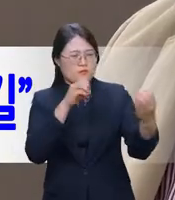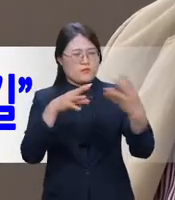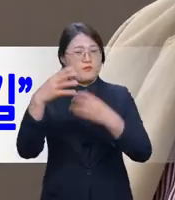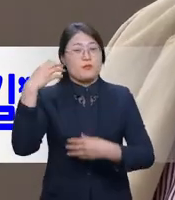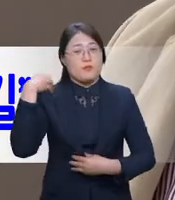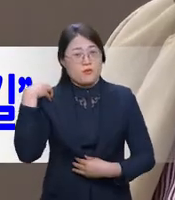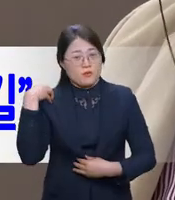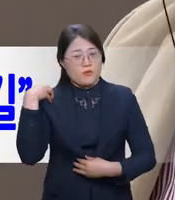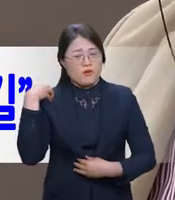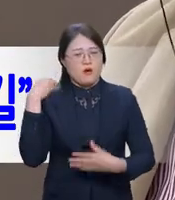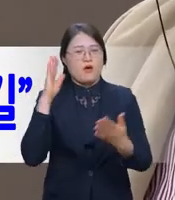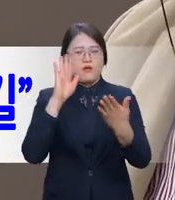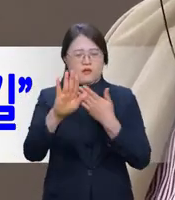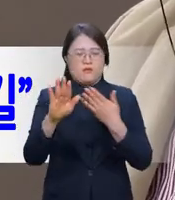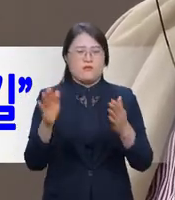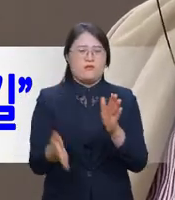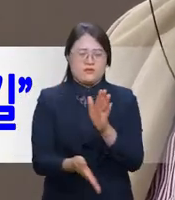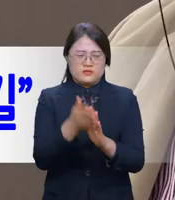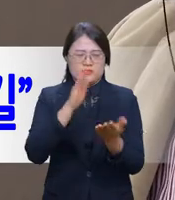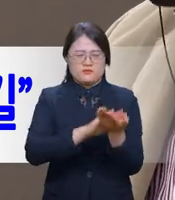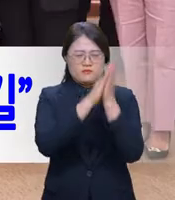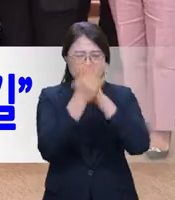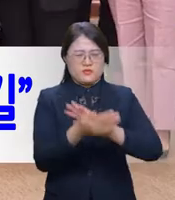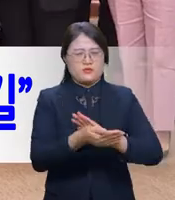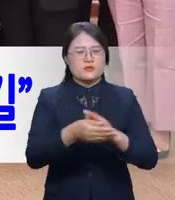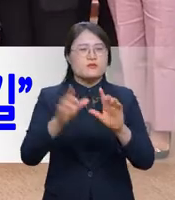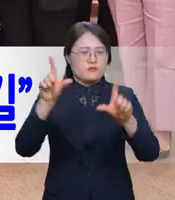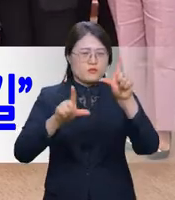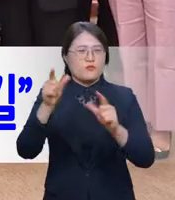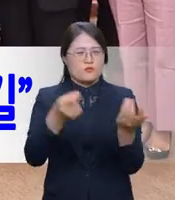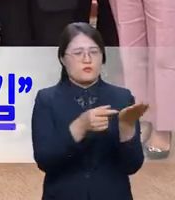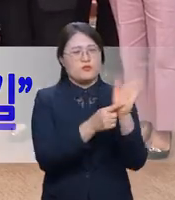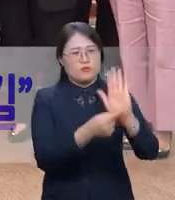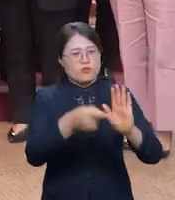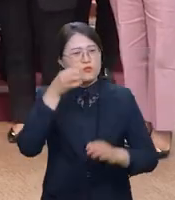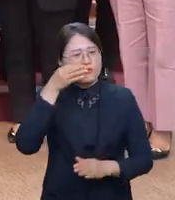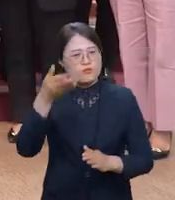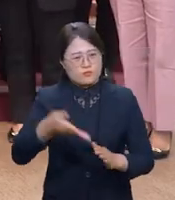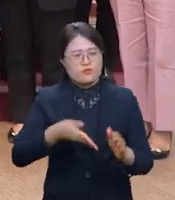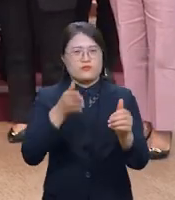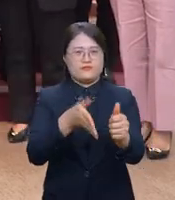해주고 시의 밝은 청사진을 제시해 주길 바란다고 당부했습니다.